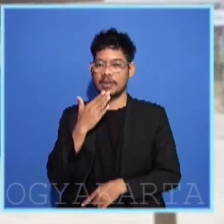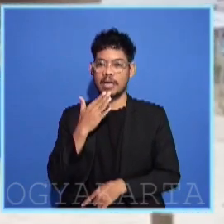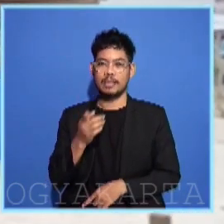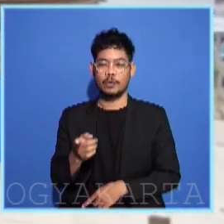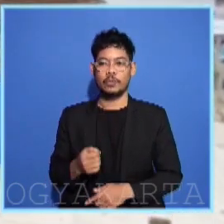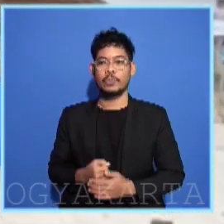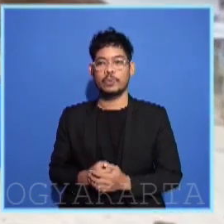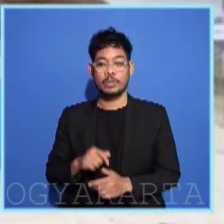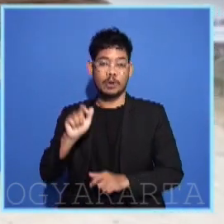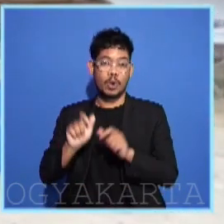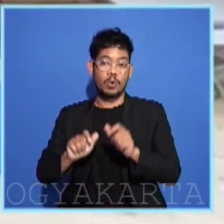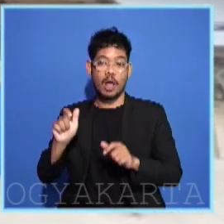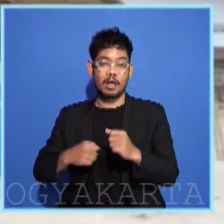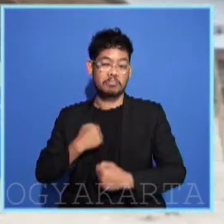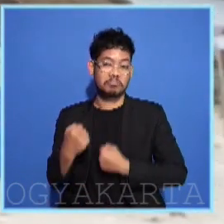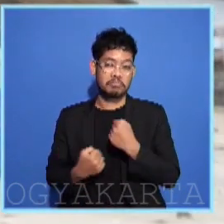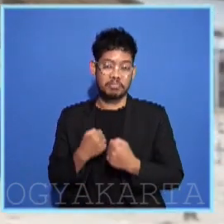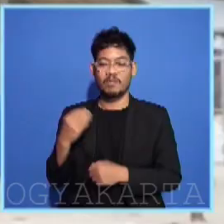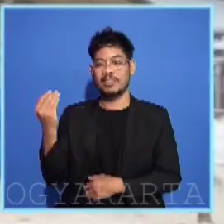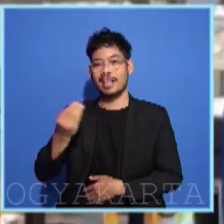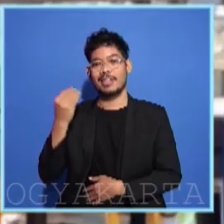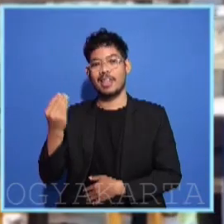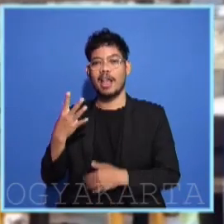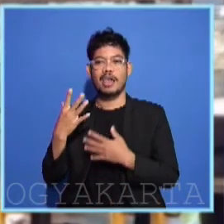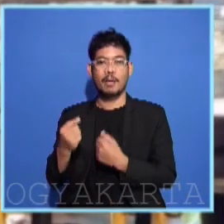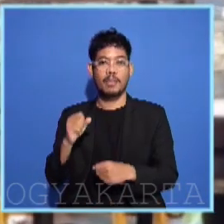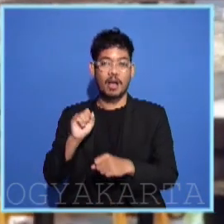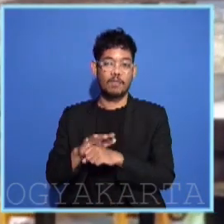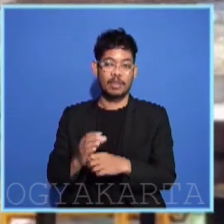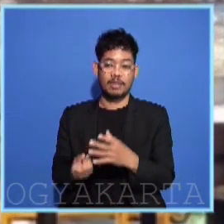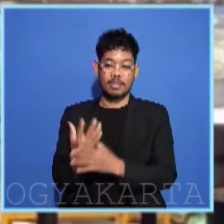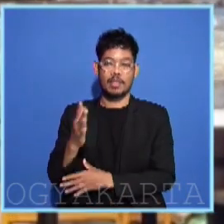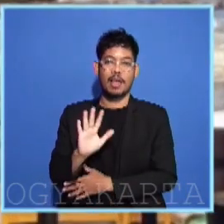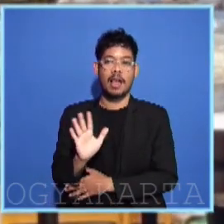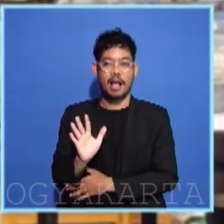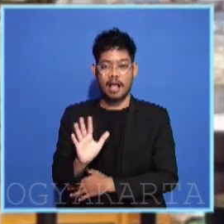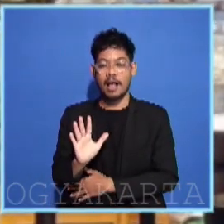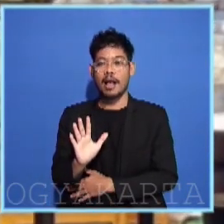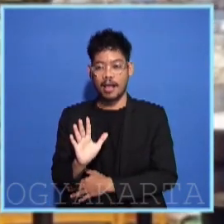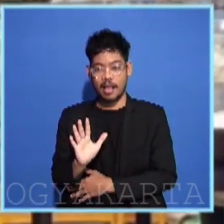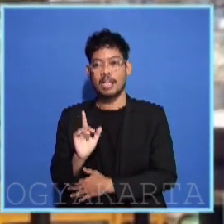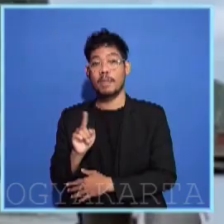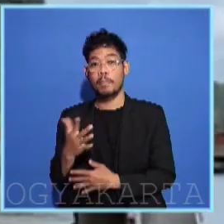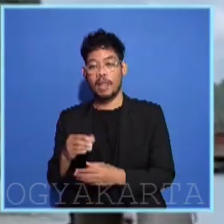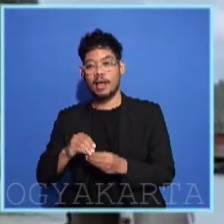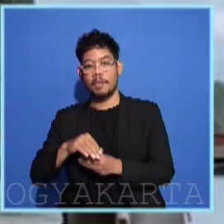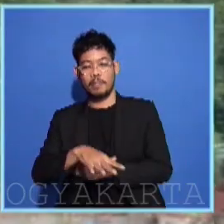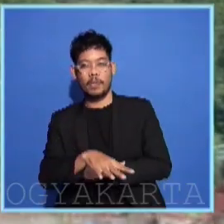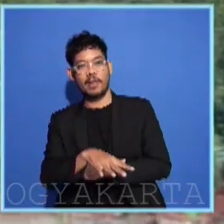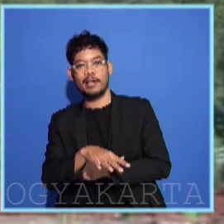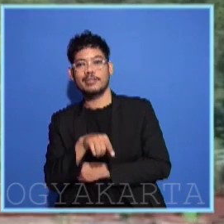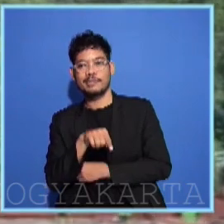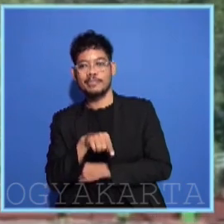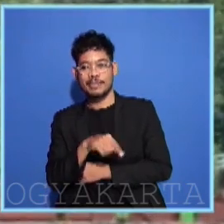Pelaku wisata di kawasan pantai berharap COVID-19 tidak muncul kembali. Hal ini dikarenakan akan berdampak pada berhentinya